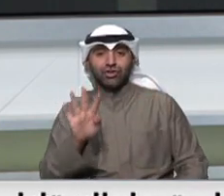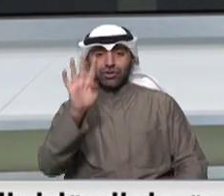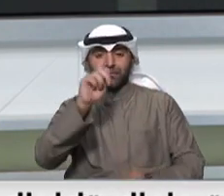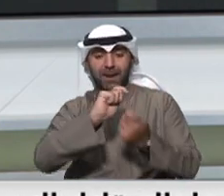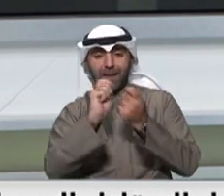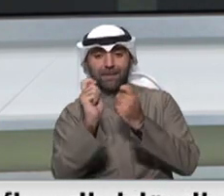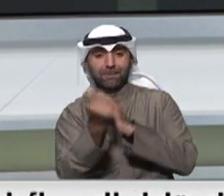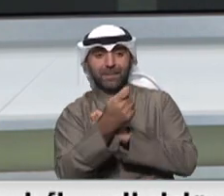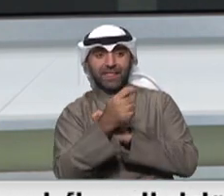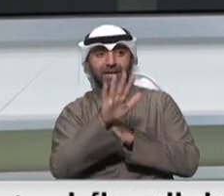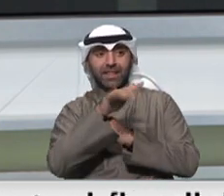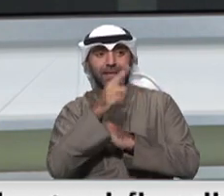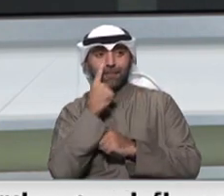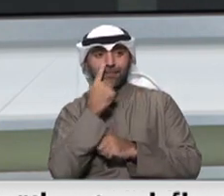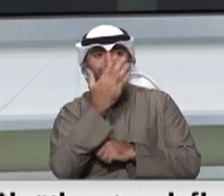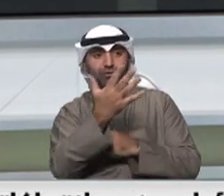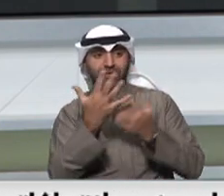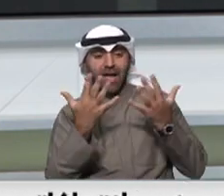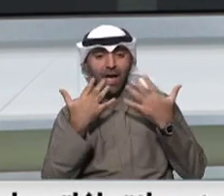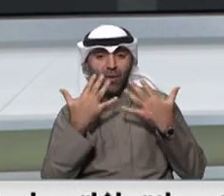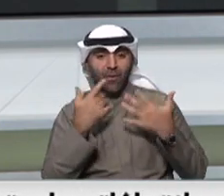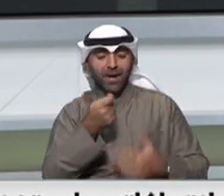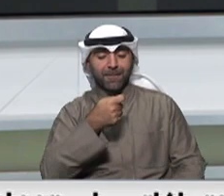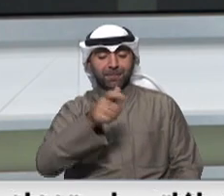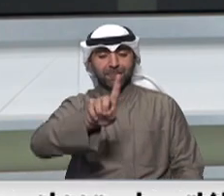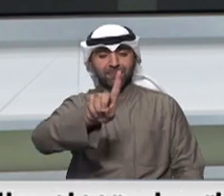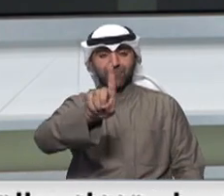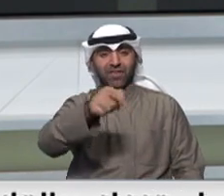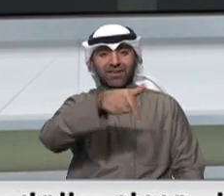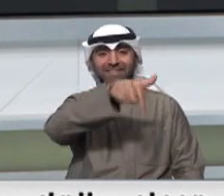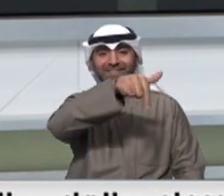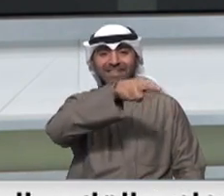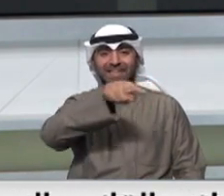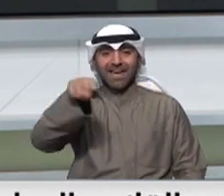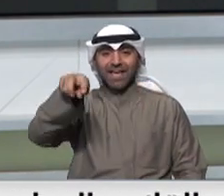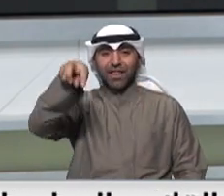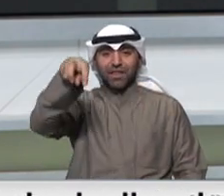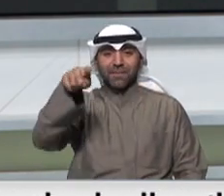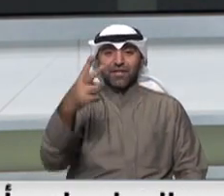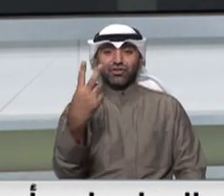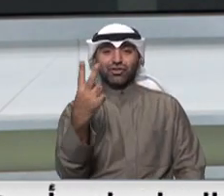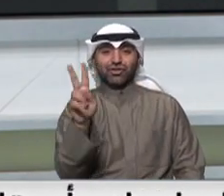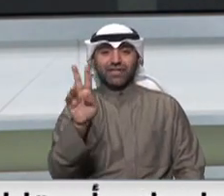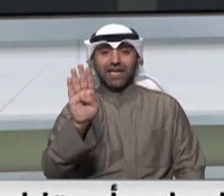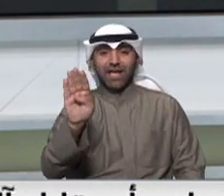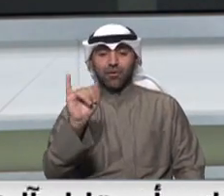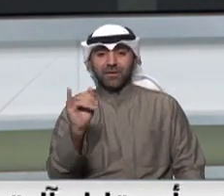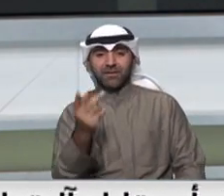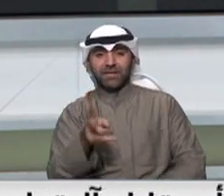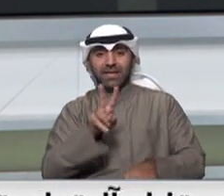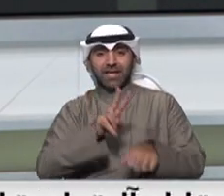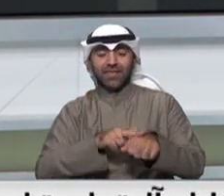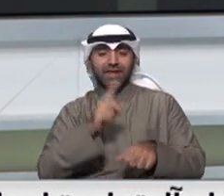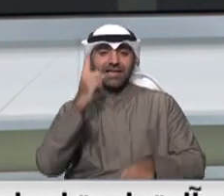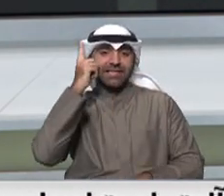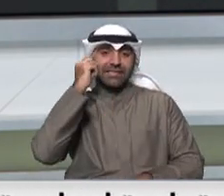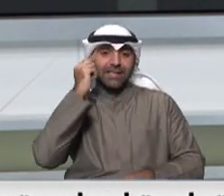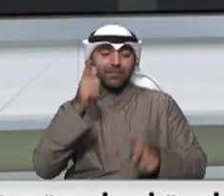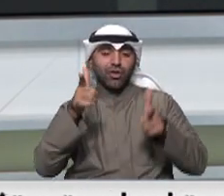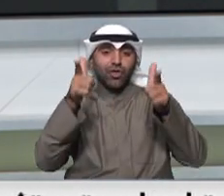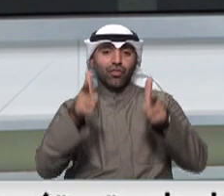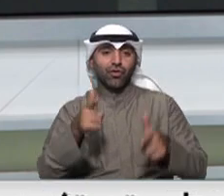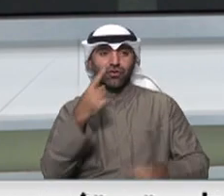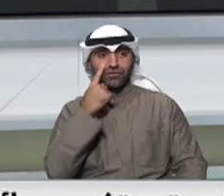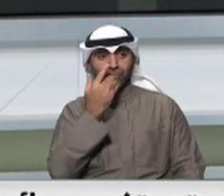والصغرى 11 درجه مئويه وحول هذه المعدلات من حيث سرعه الرياح وايضا درجات الحراره في يوم السبت 25 العظمى والصغرى 12 وهوا كوس